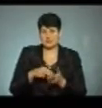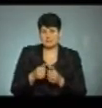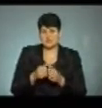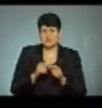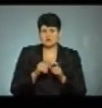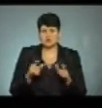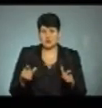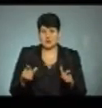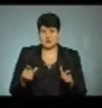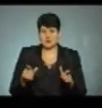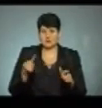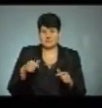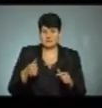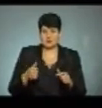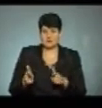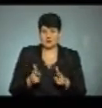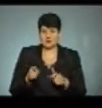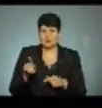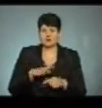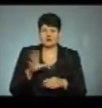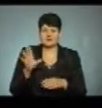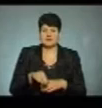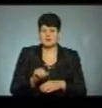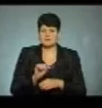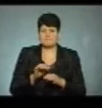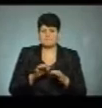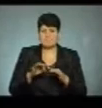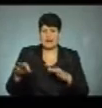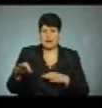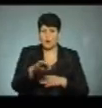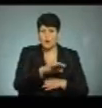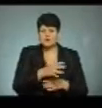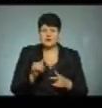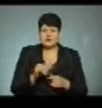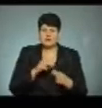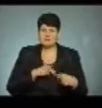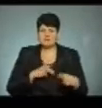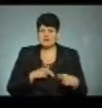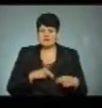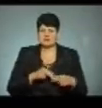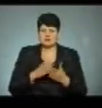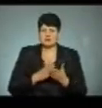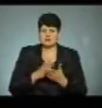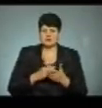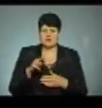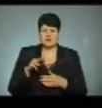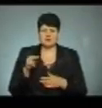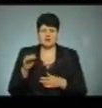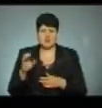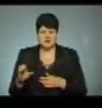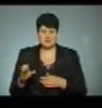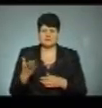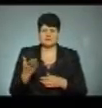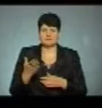до призивної підготовки, тому що там вже було все перегороджено. І працівники служби, і поліції, і МЧС нікого